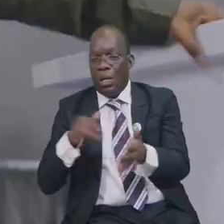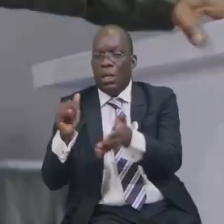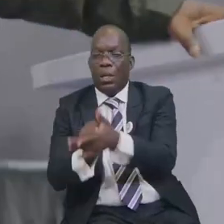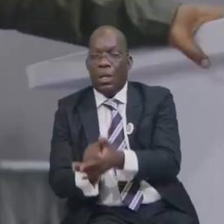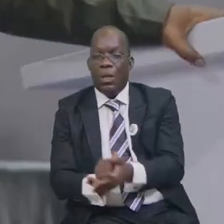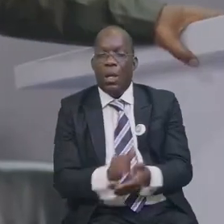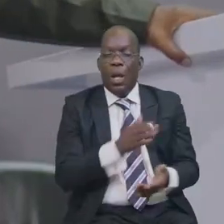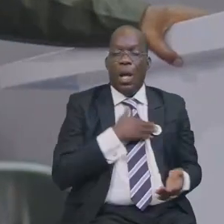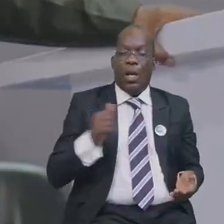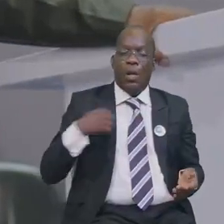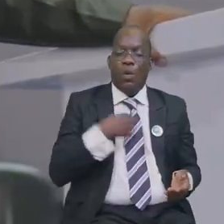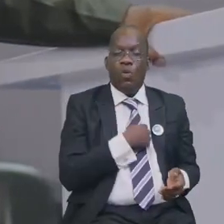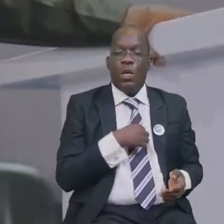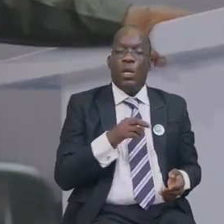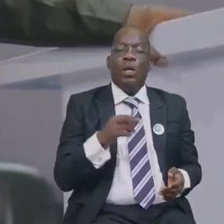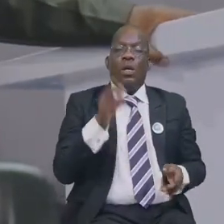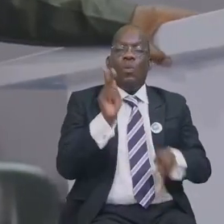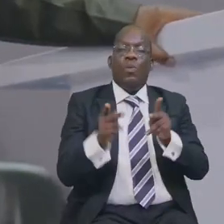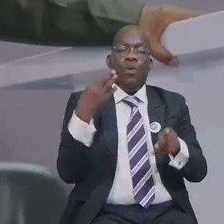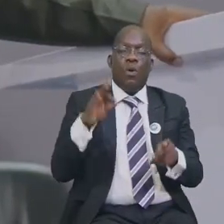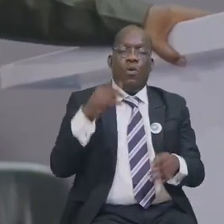Et nous, de la fin des temps,